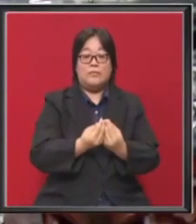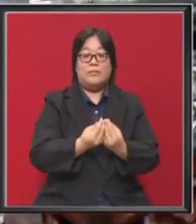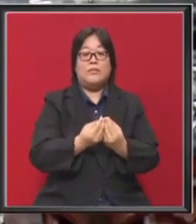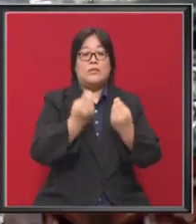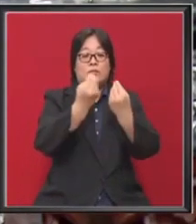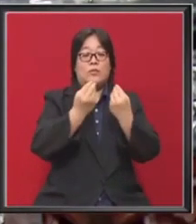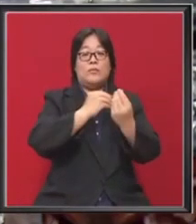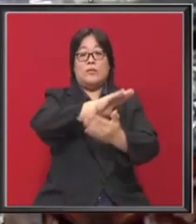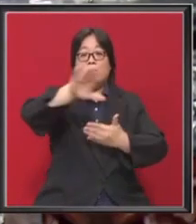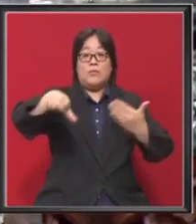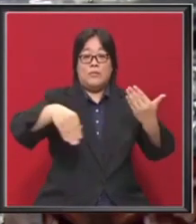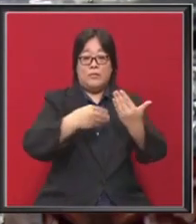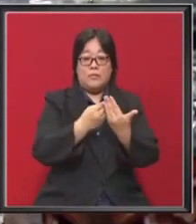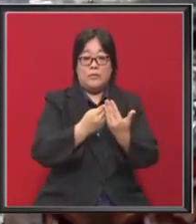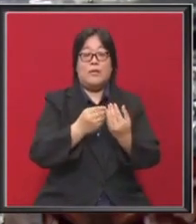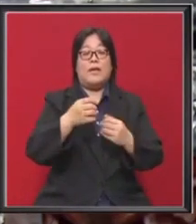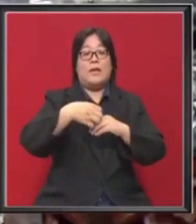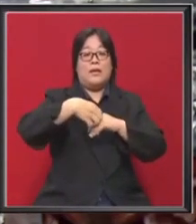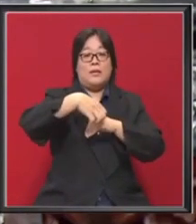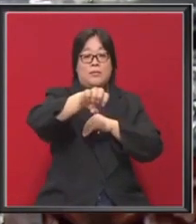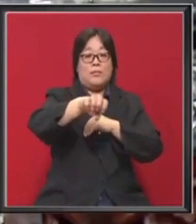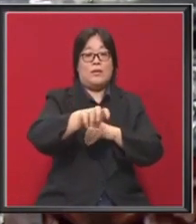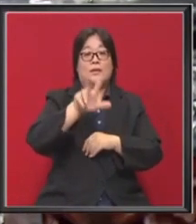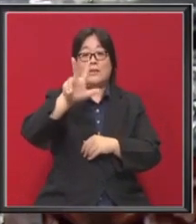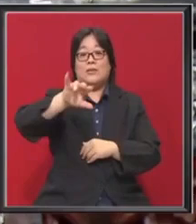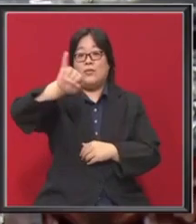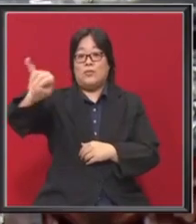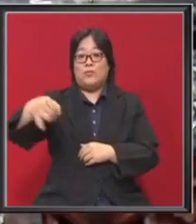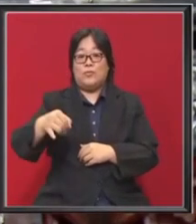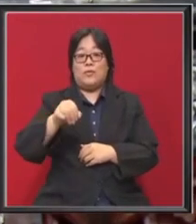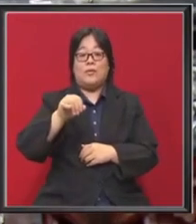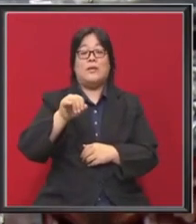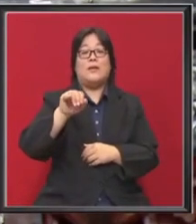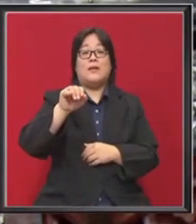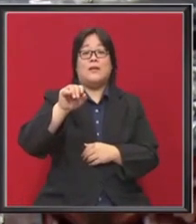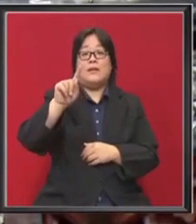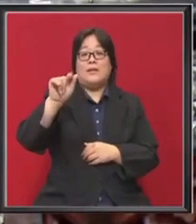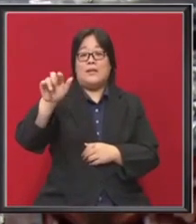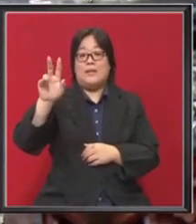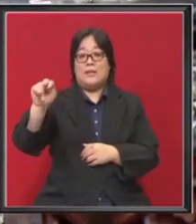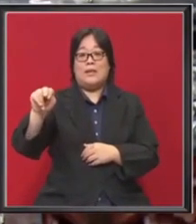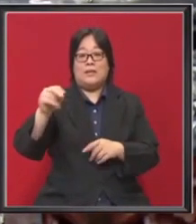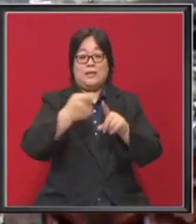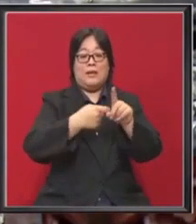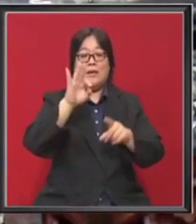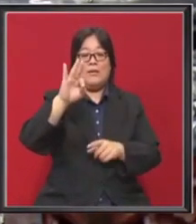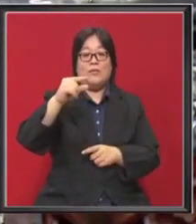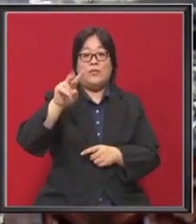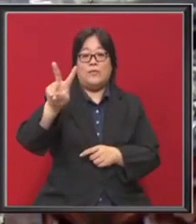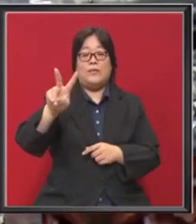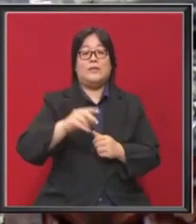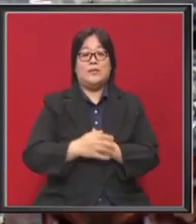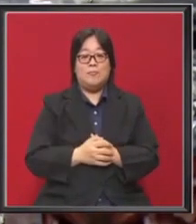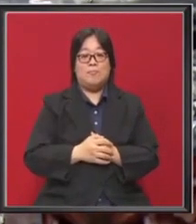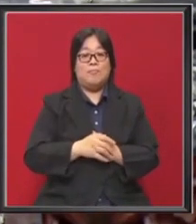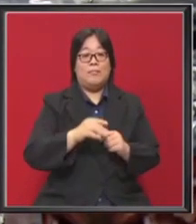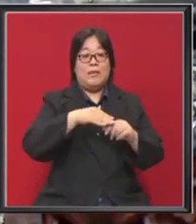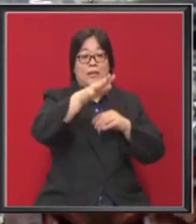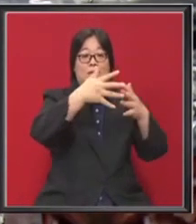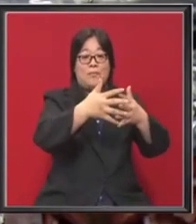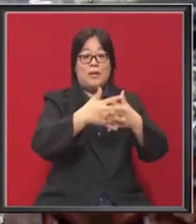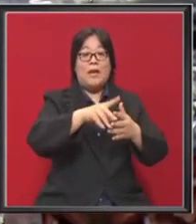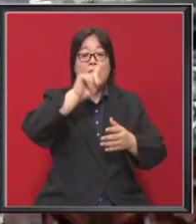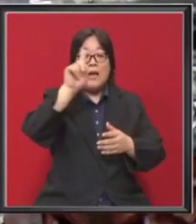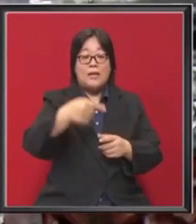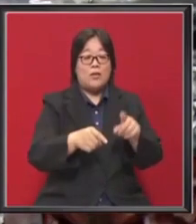jumlah keseluruhan export 3juta militan oleh fjb di Amerika